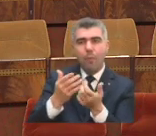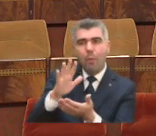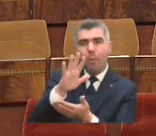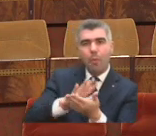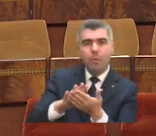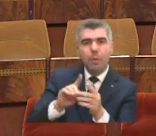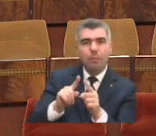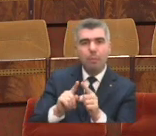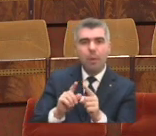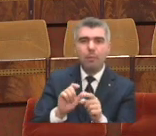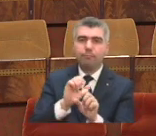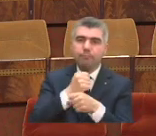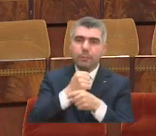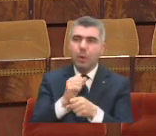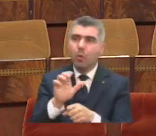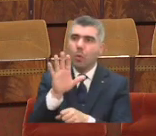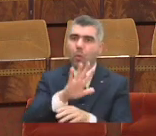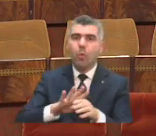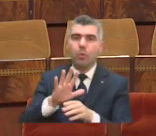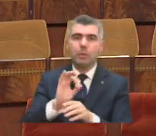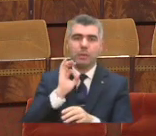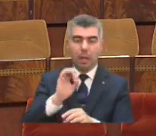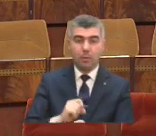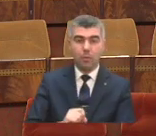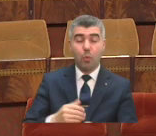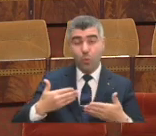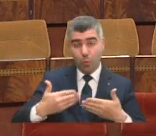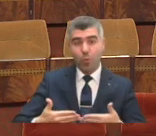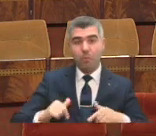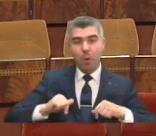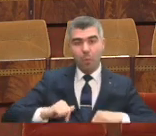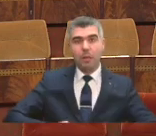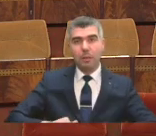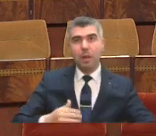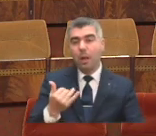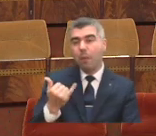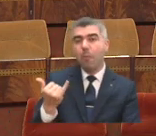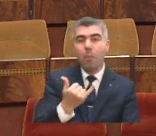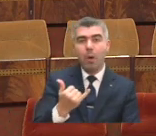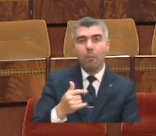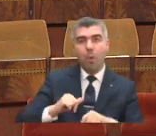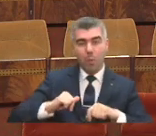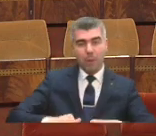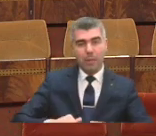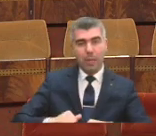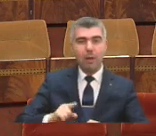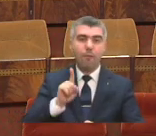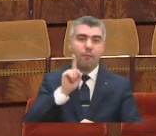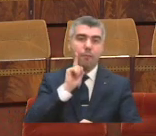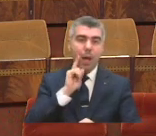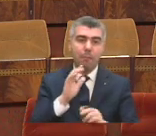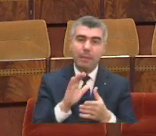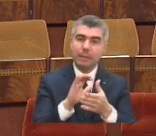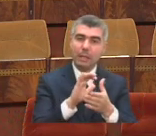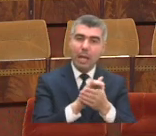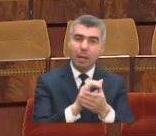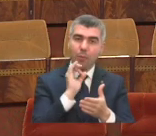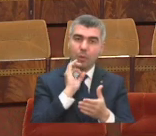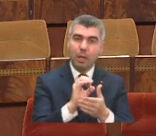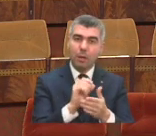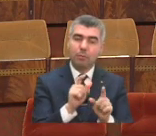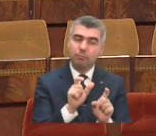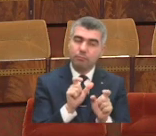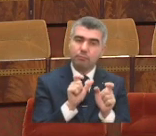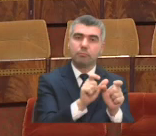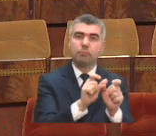من يحرك ساكنا. اليوم السيدة الوزيرة، مطلوب منكم كوزارة للأسرة والتضامن أن تعملوا على